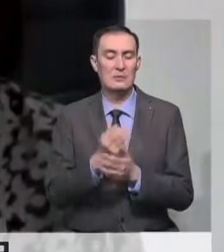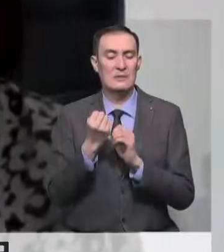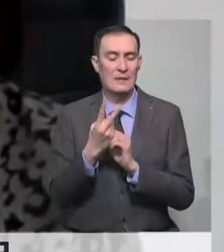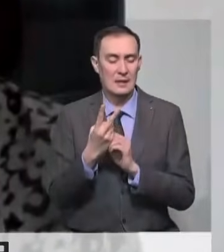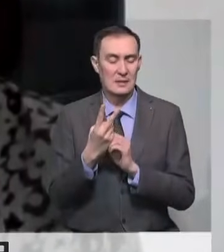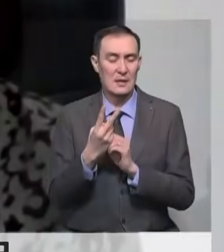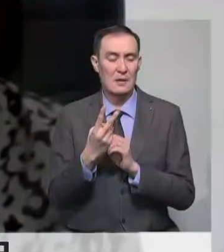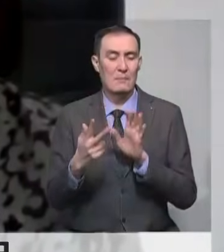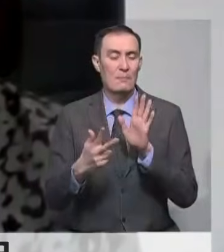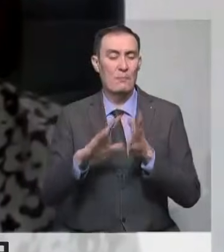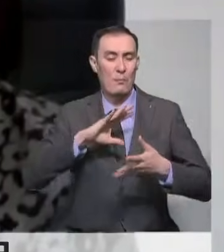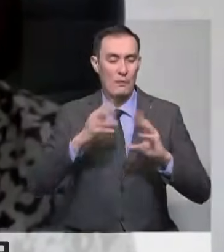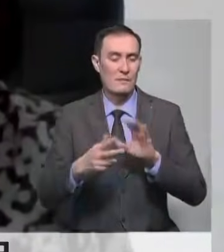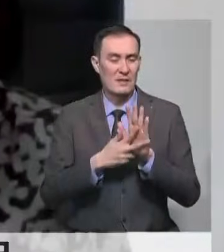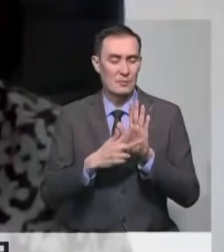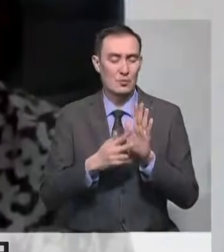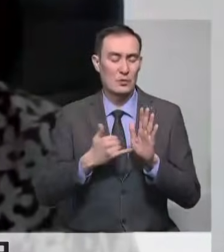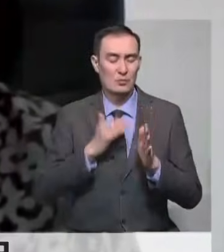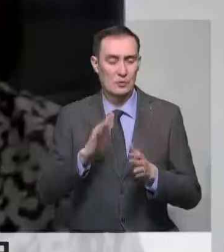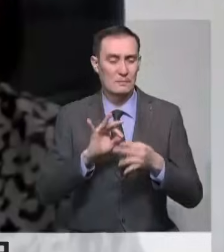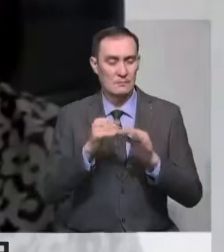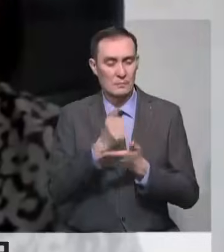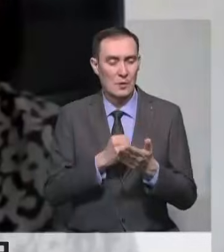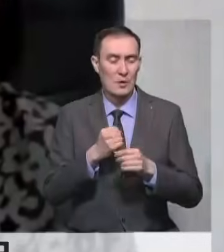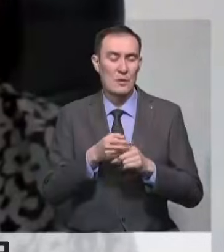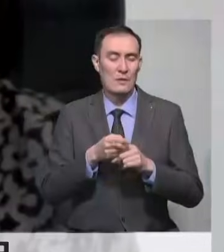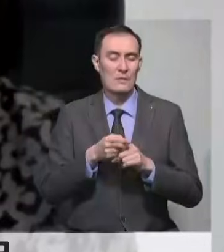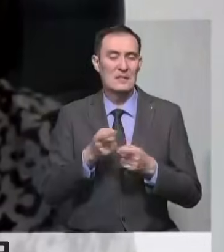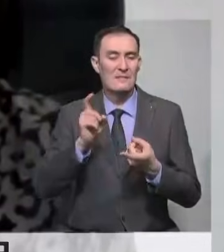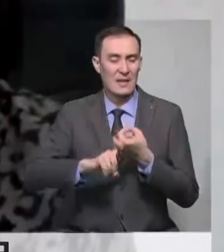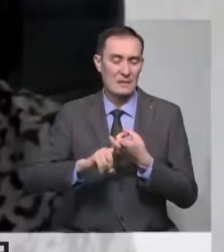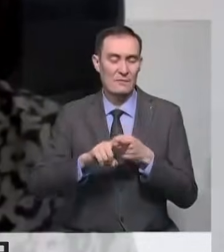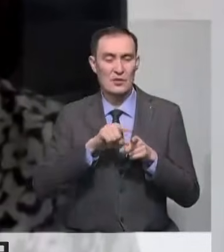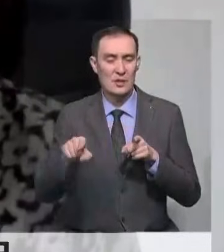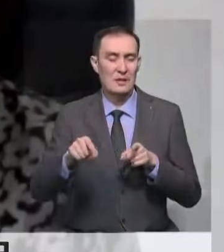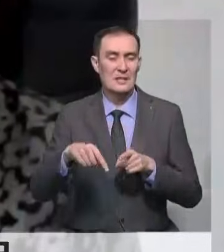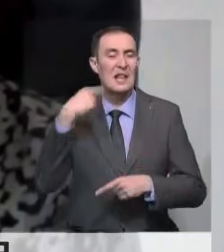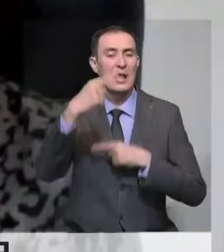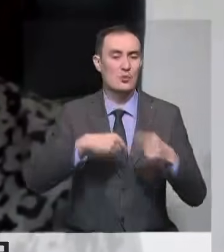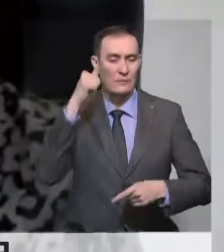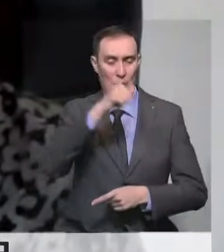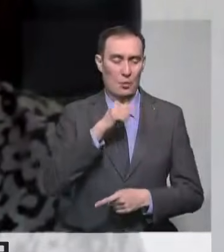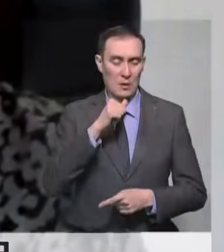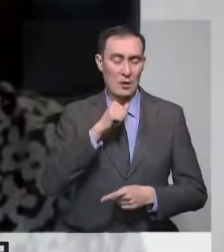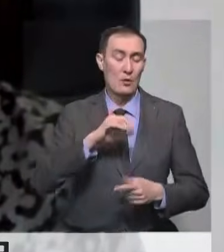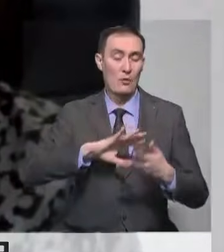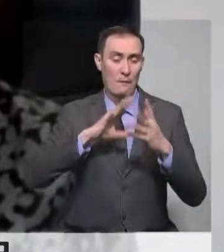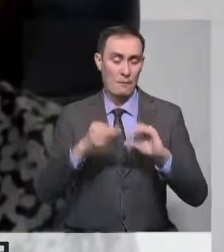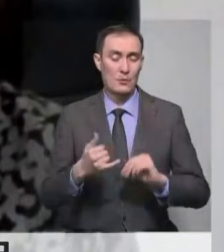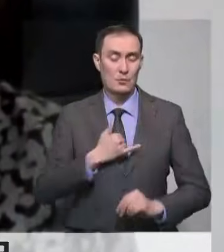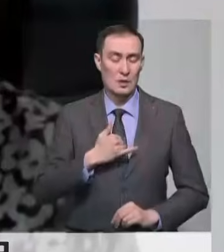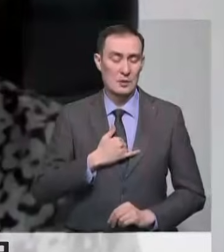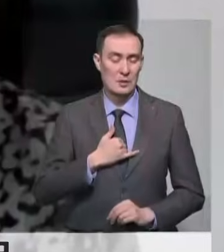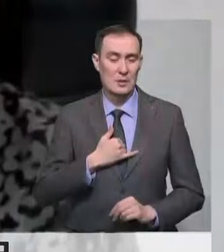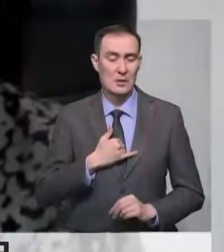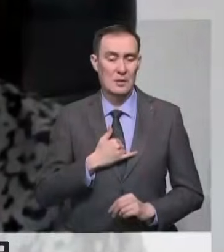Со 8 мы будем прорабатывать, устанавливать связь в течение 2025 года. В целом на сегодня, я